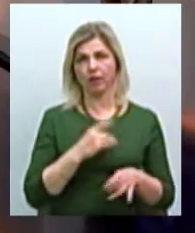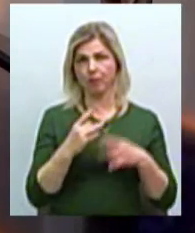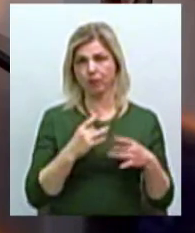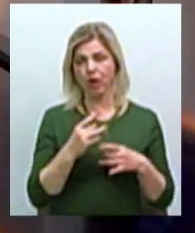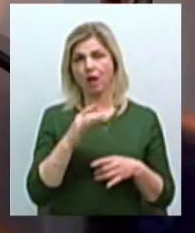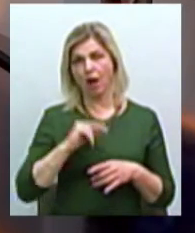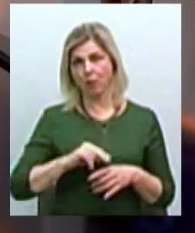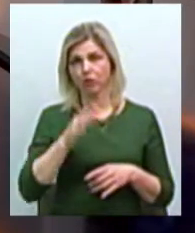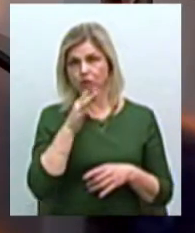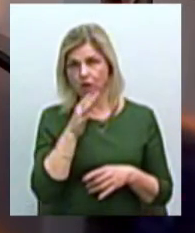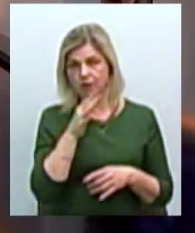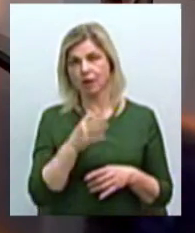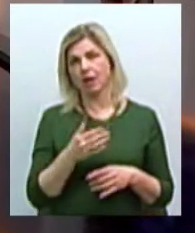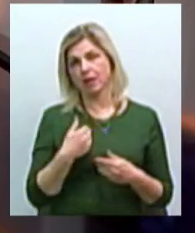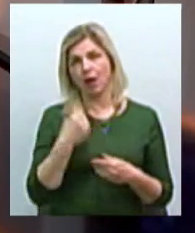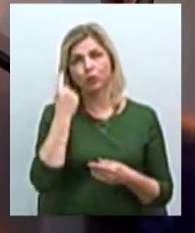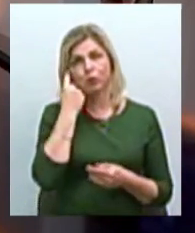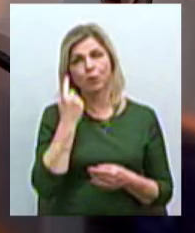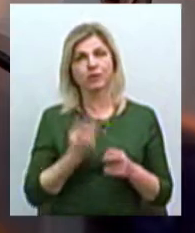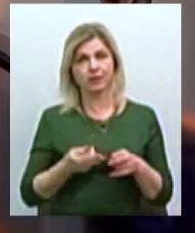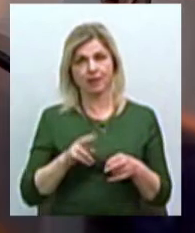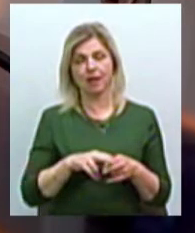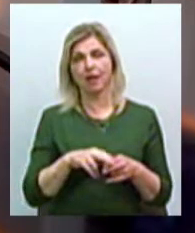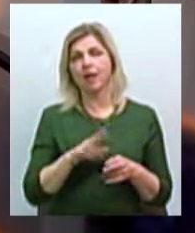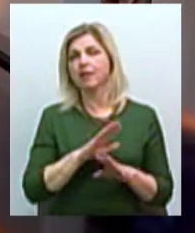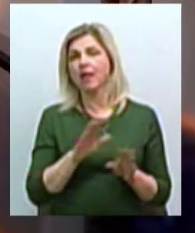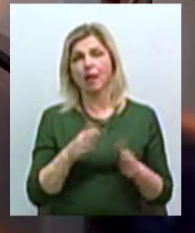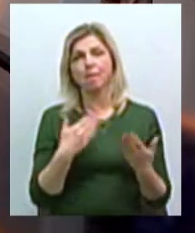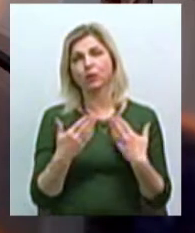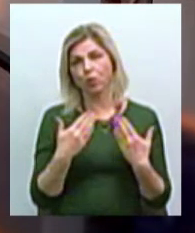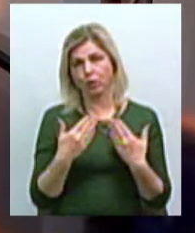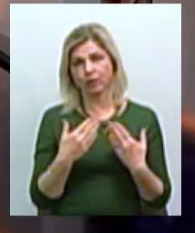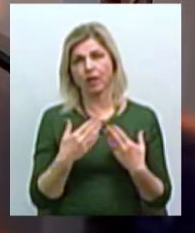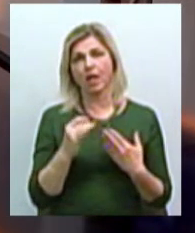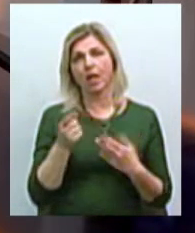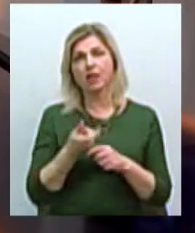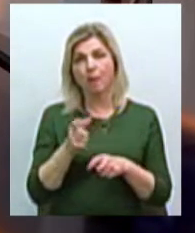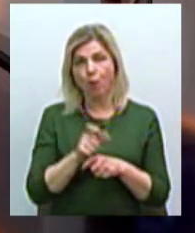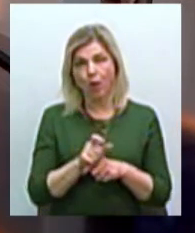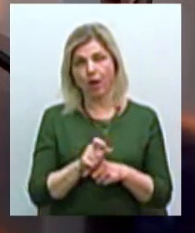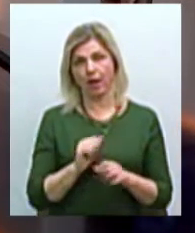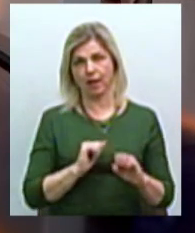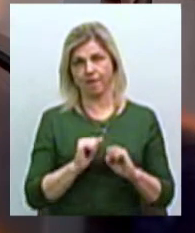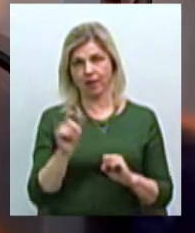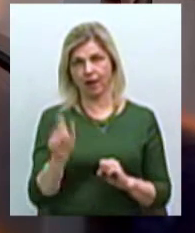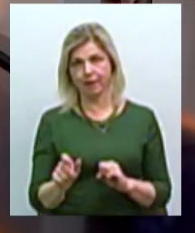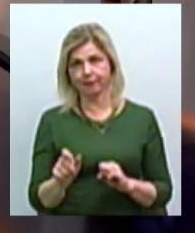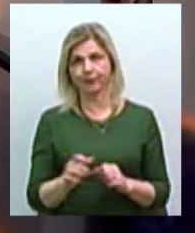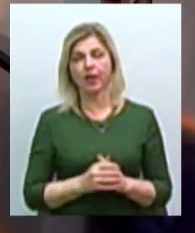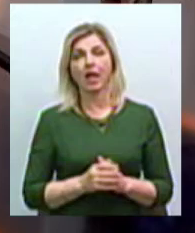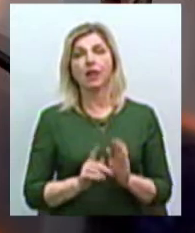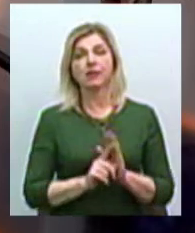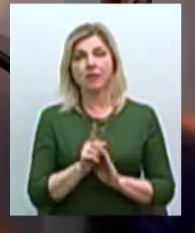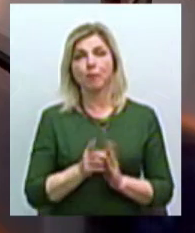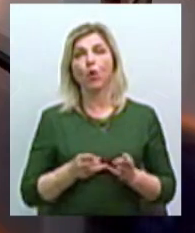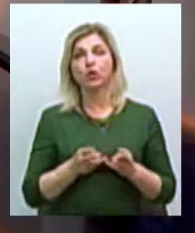робочий час, мені здається, це не підхід, тим більше керівника. Зрозуміло, що запуск опалювального